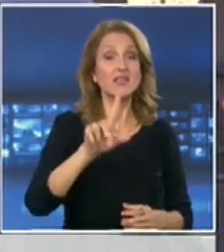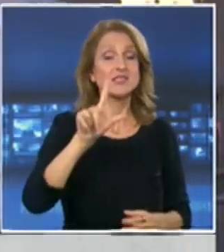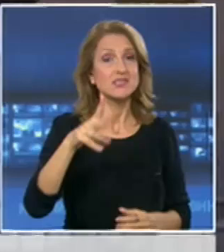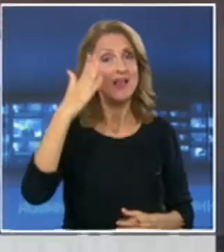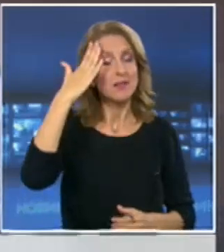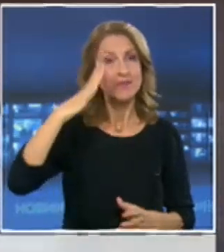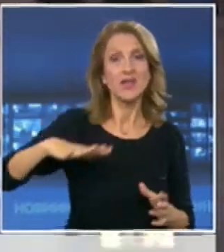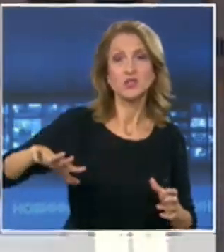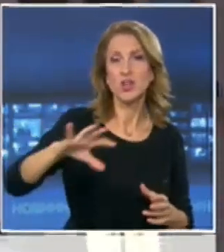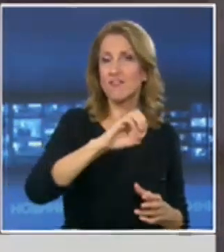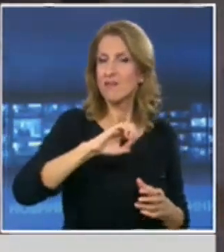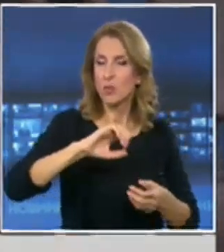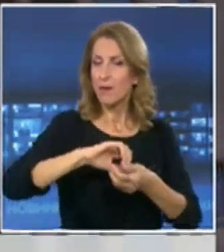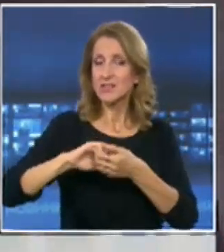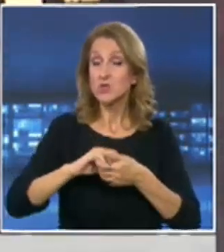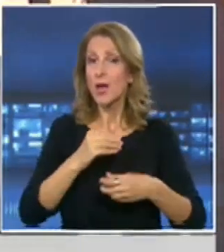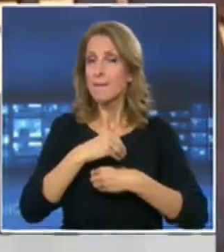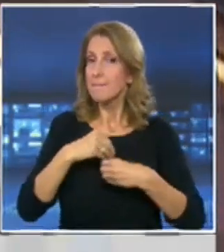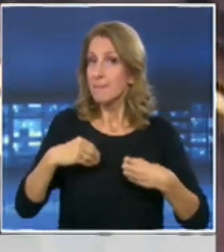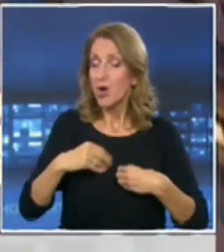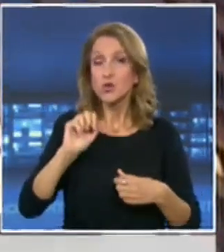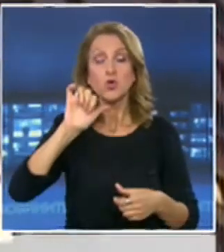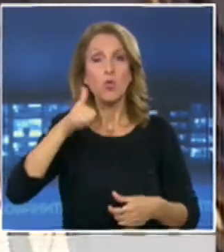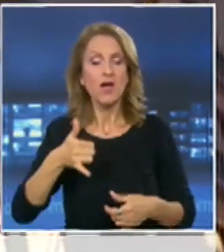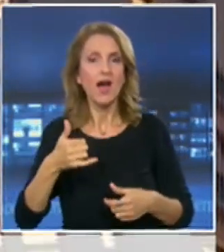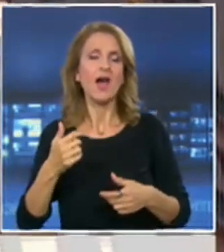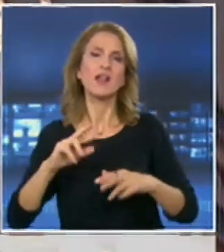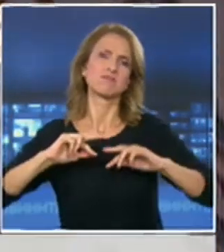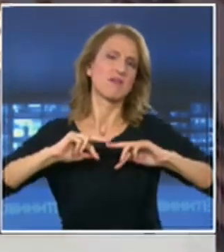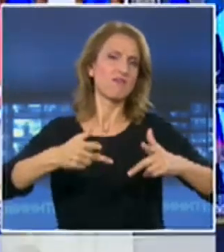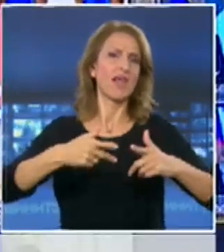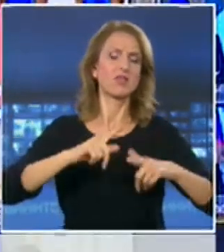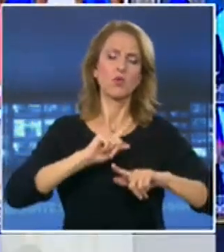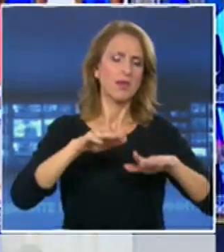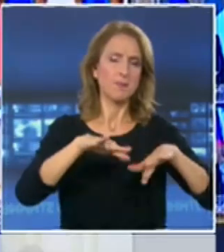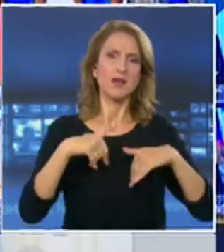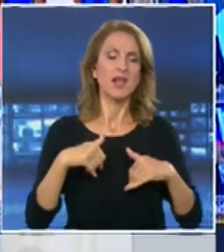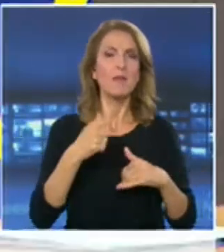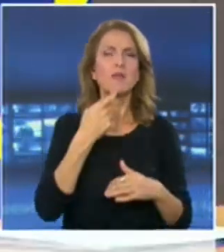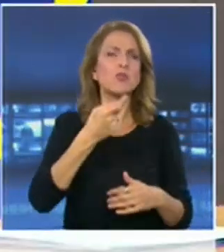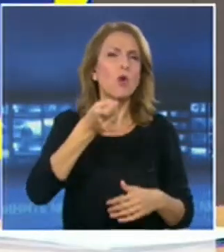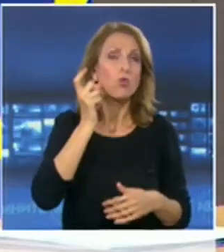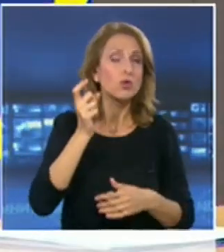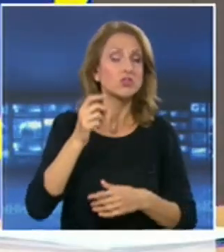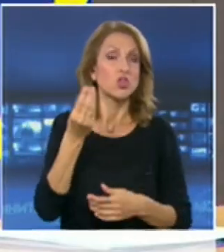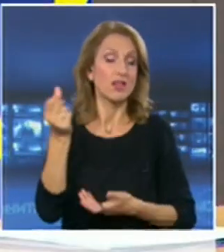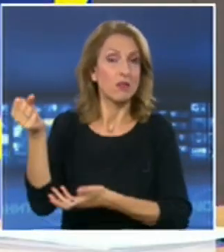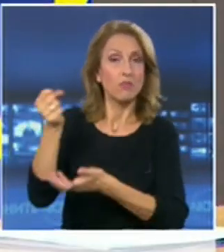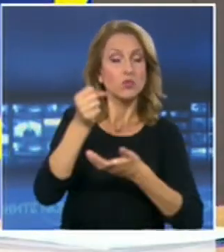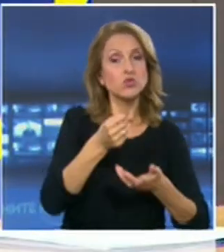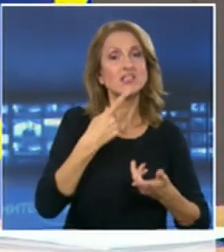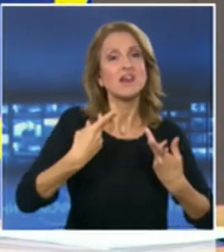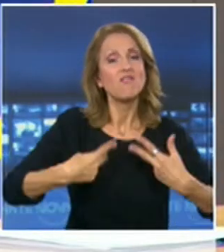изправиха пред нов проблем, след като Полша и Унгария наложиха вето на многогодишния европейски бюджет и на плана за възстановяване от